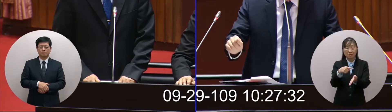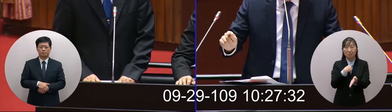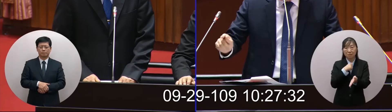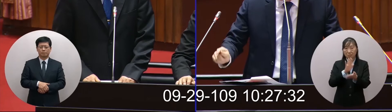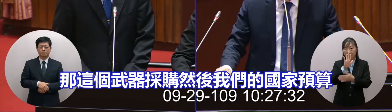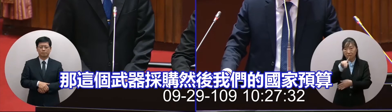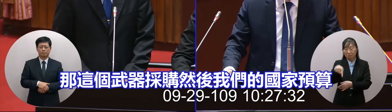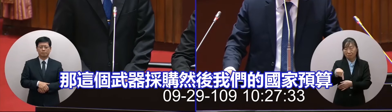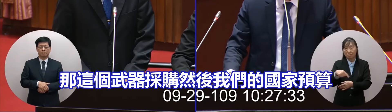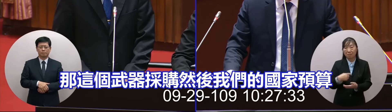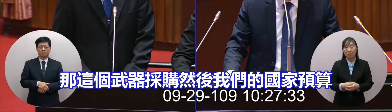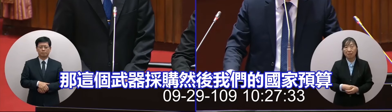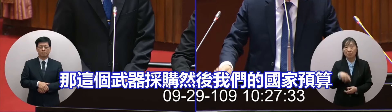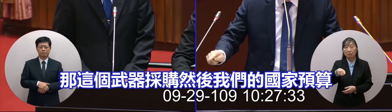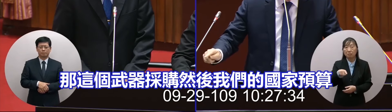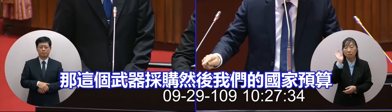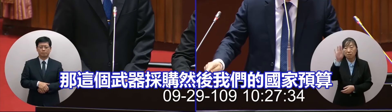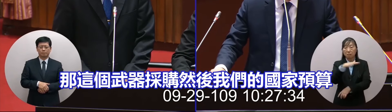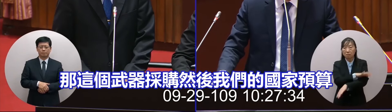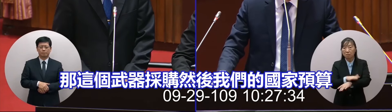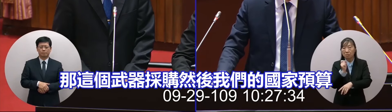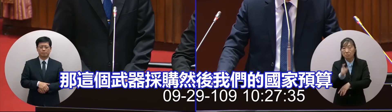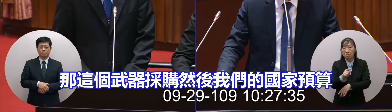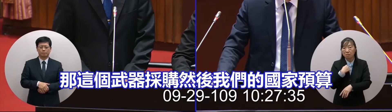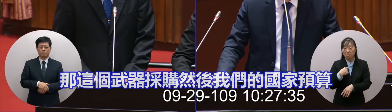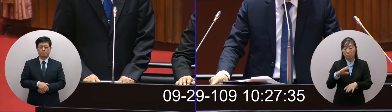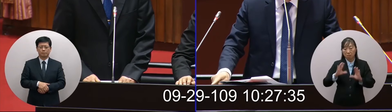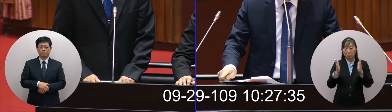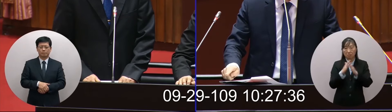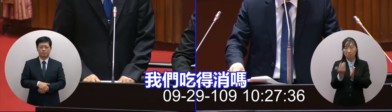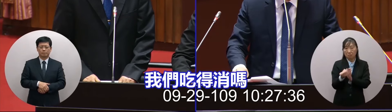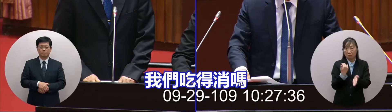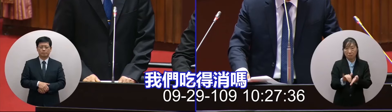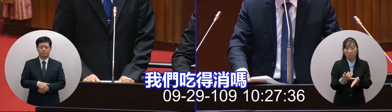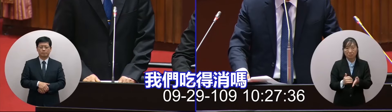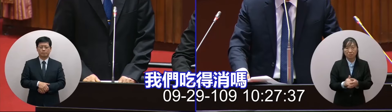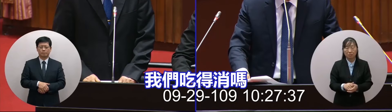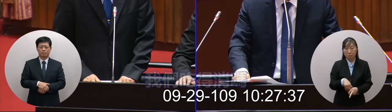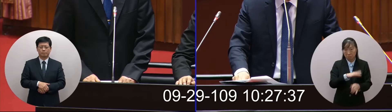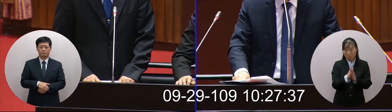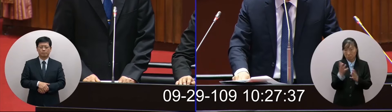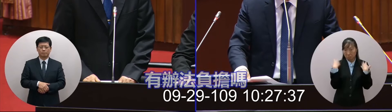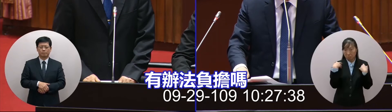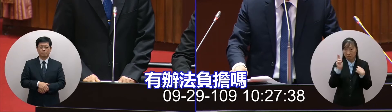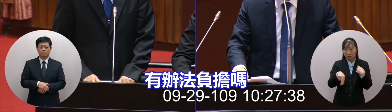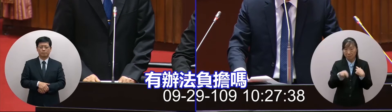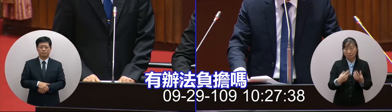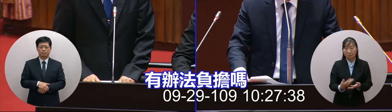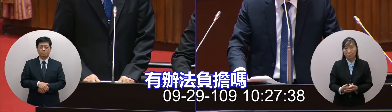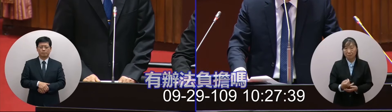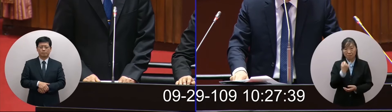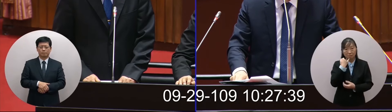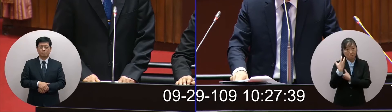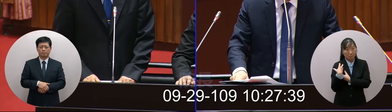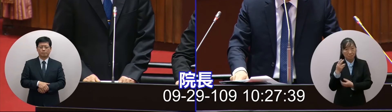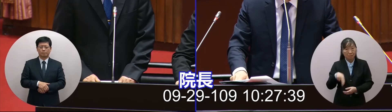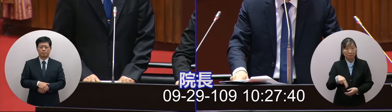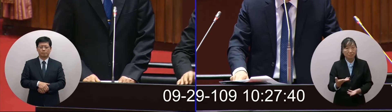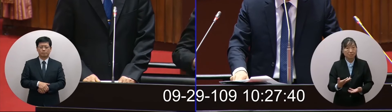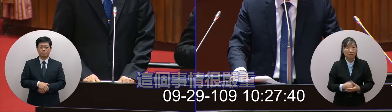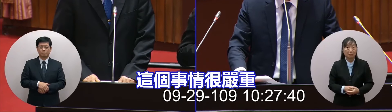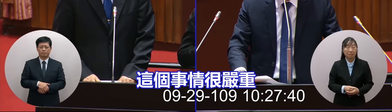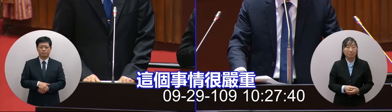赛，那这个武器采购，然后我们的国家预算，我们吃得消吗？有办法负担吗？